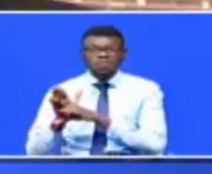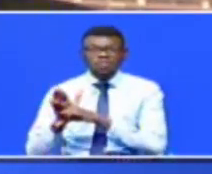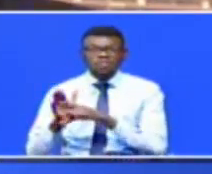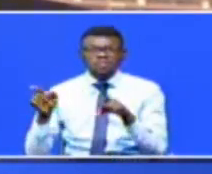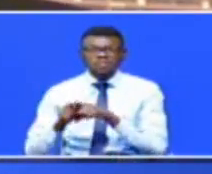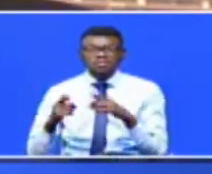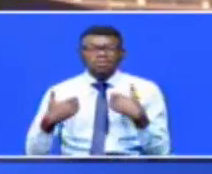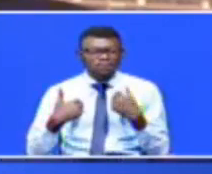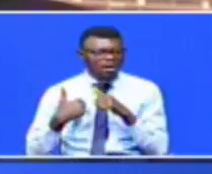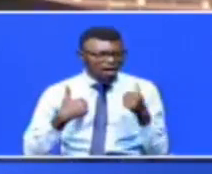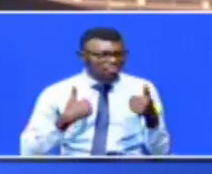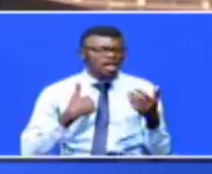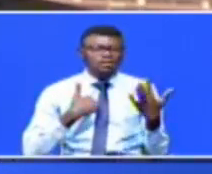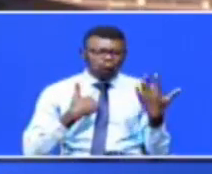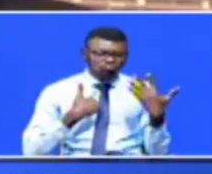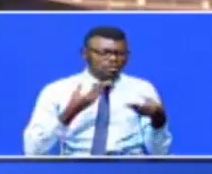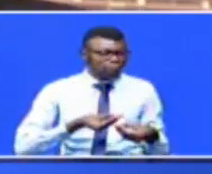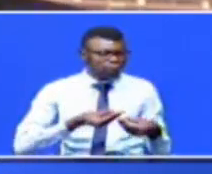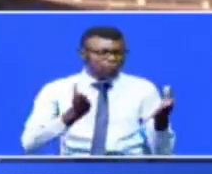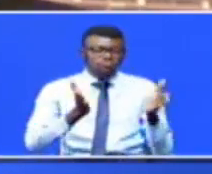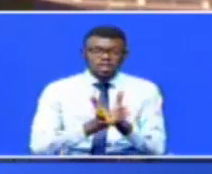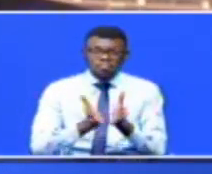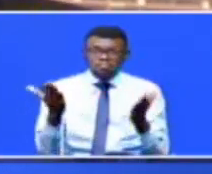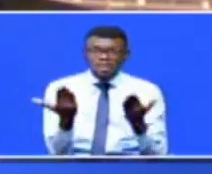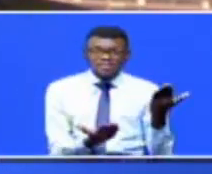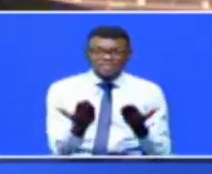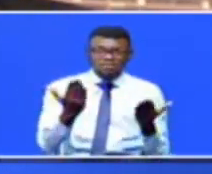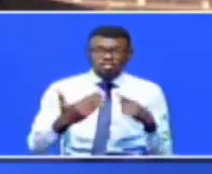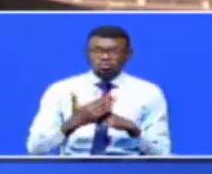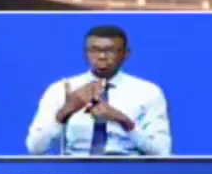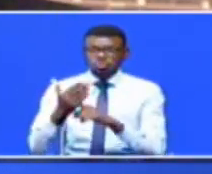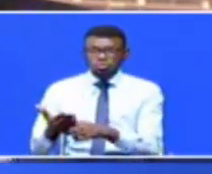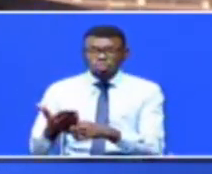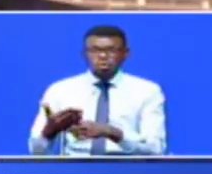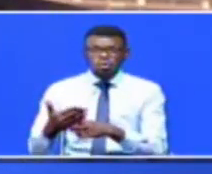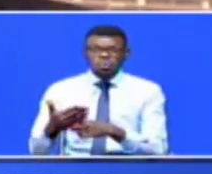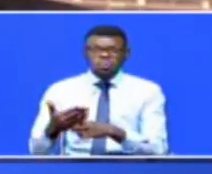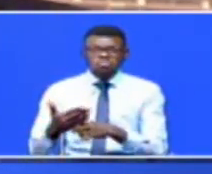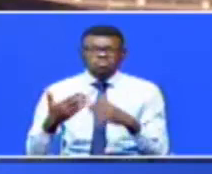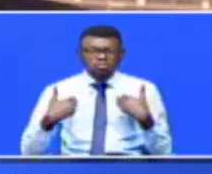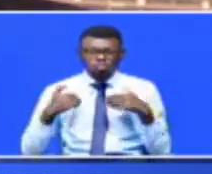ambao unapeanwa through circulars kwa public service ya kupeana ya kuonyesha vile ambavyo